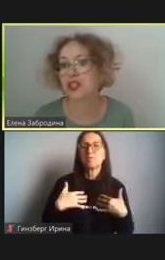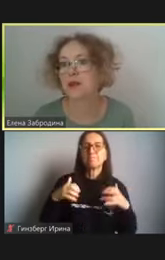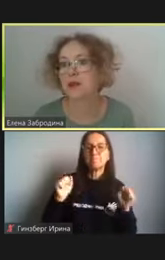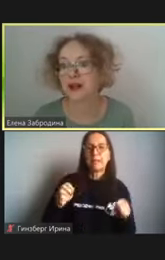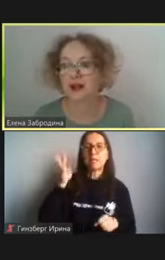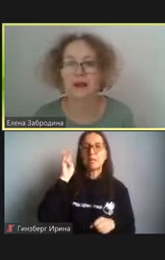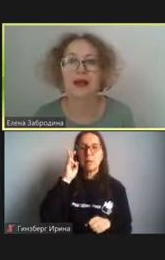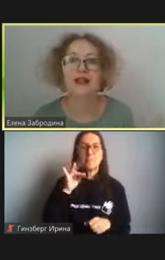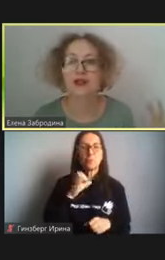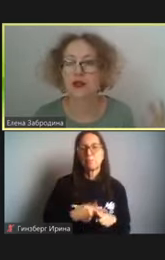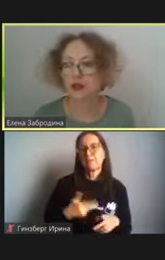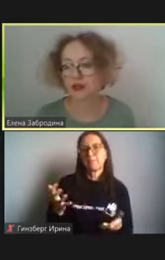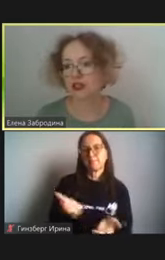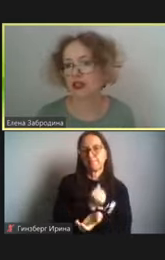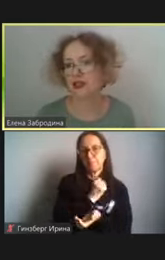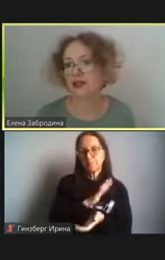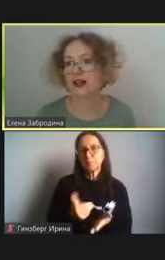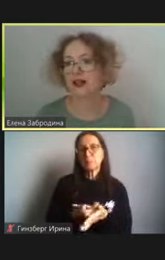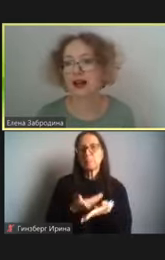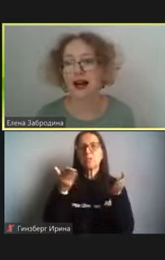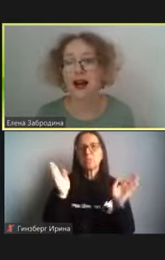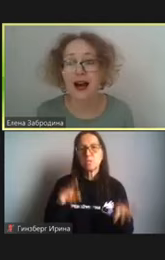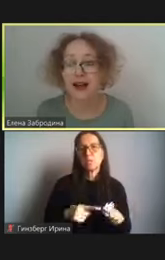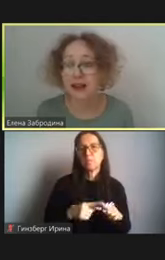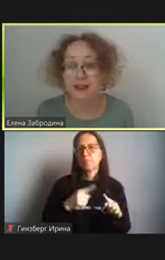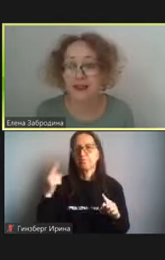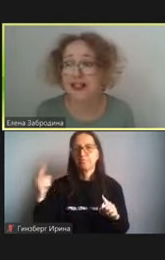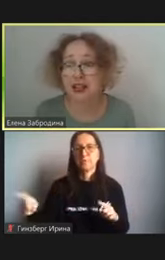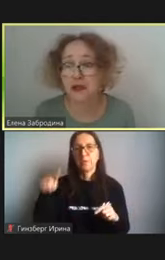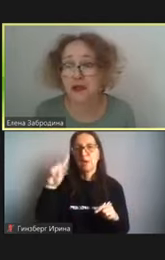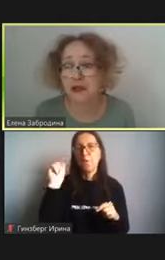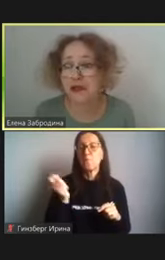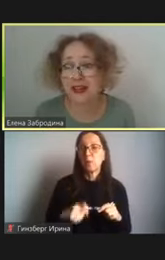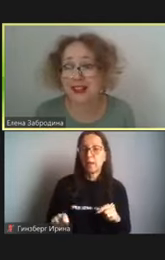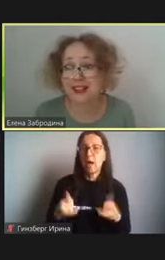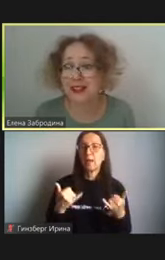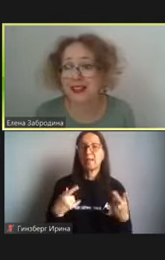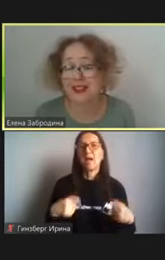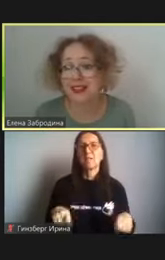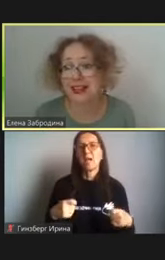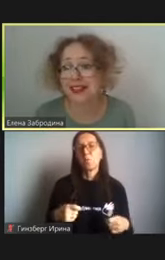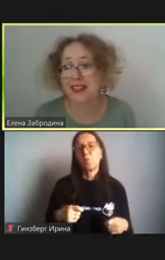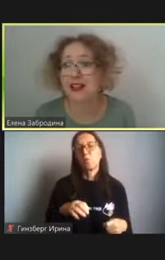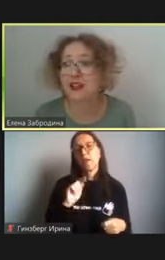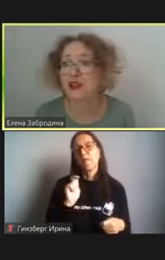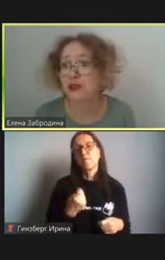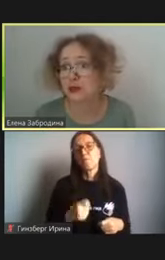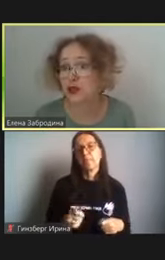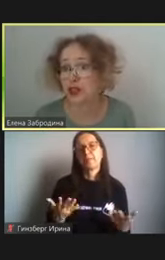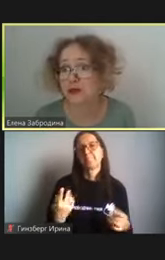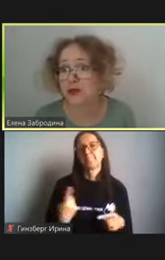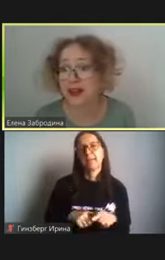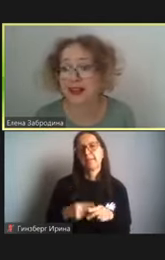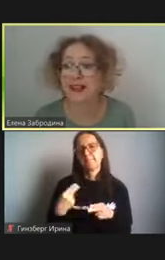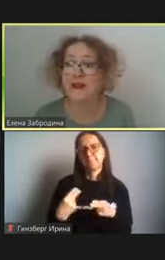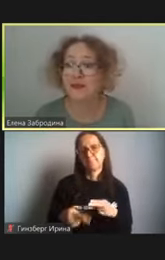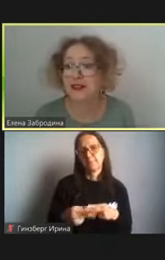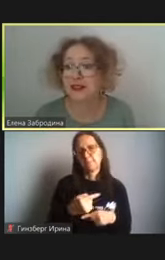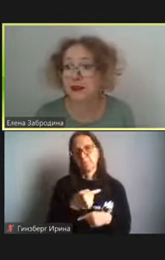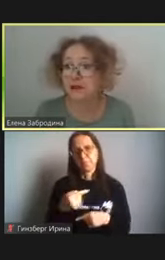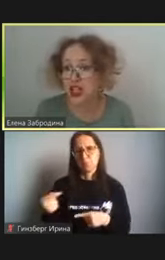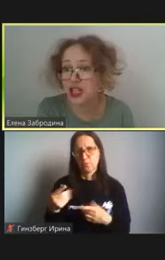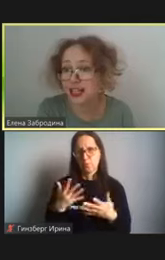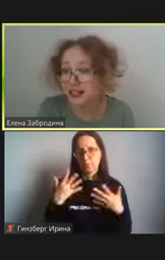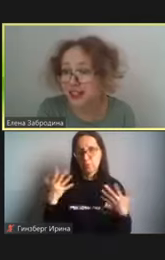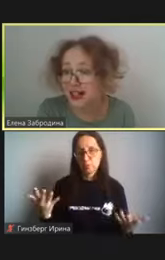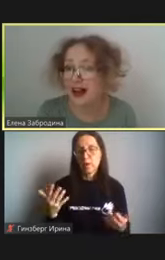дипломата пошли прахом, и снова началась война. А для торговли война – это скорее зло, чем благо.